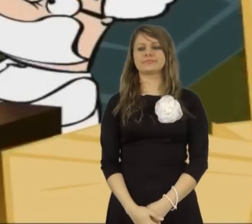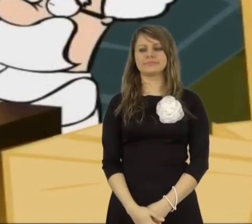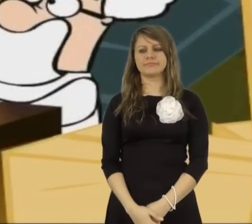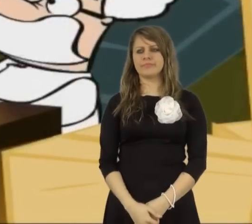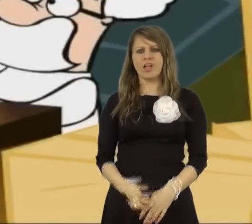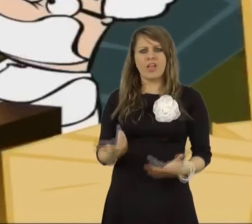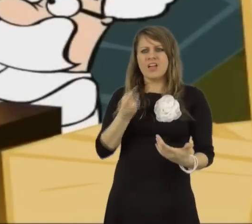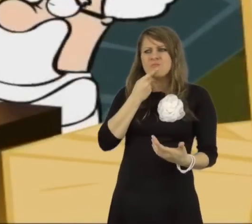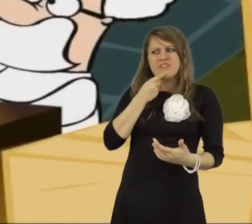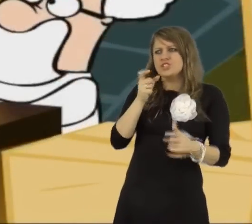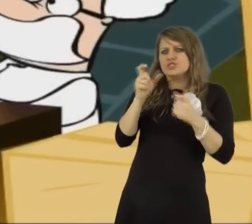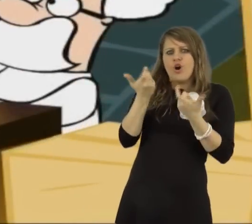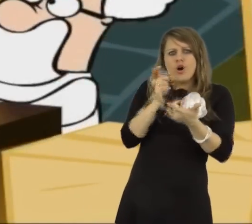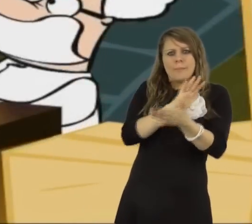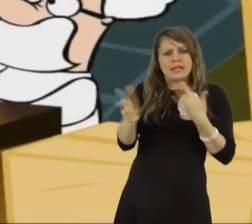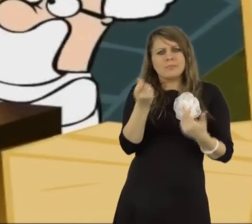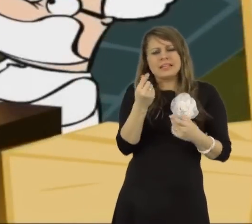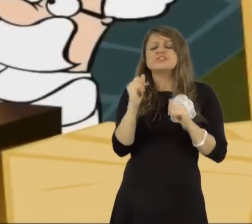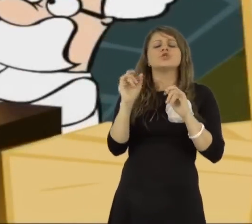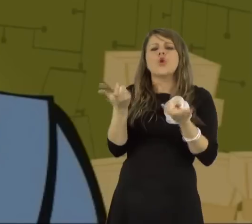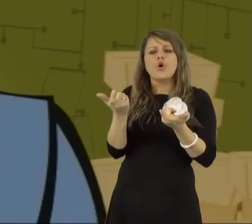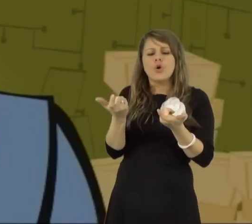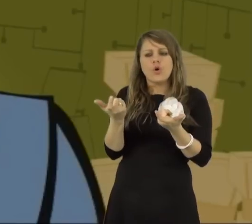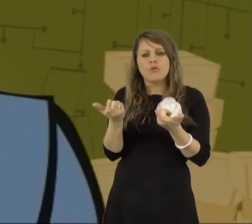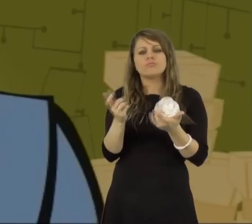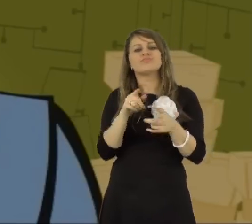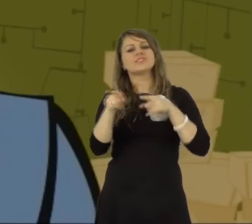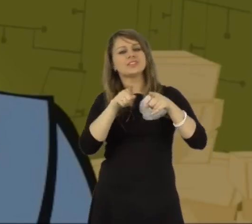To powiadasz, że jakie to są te formy płatności?